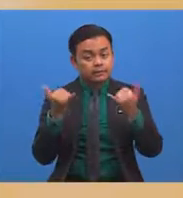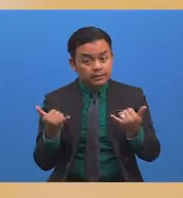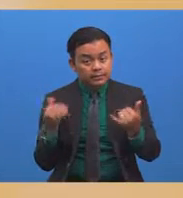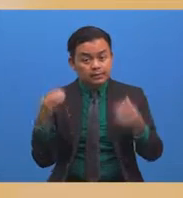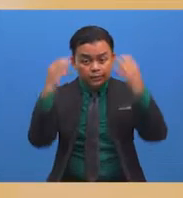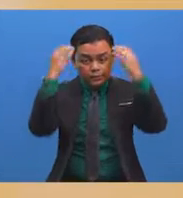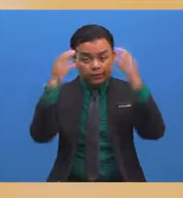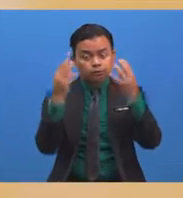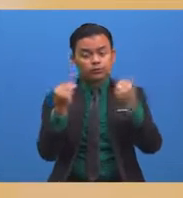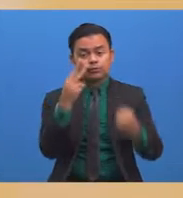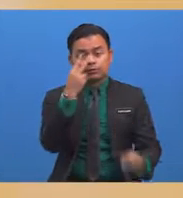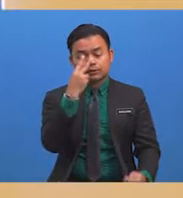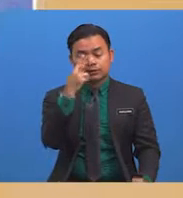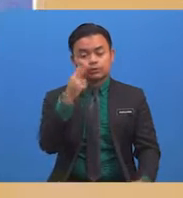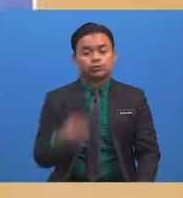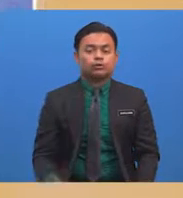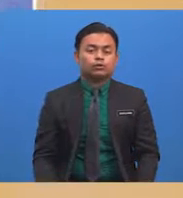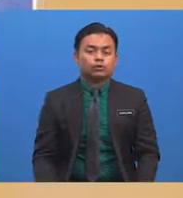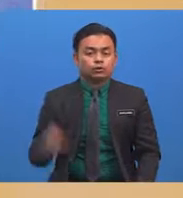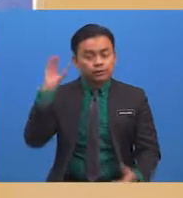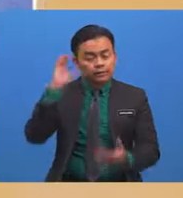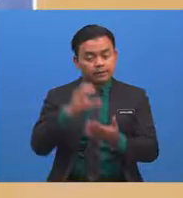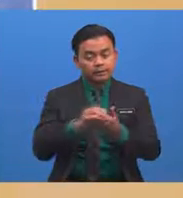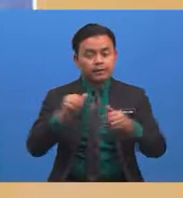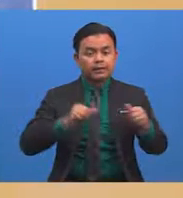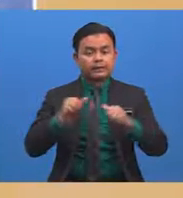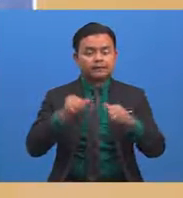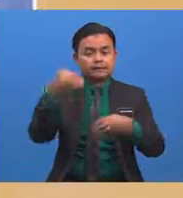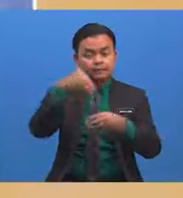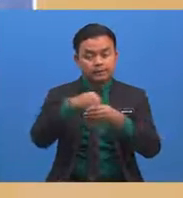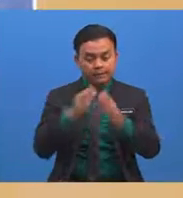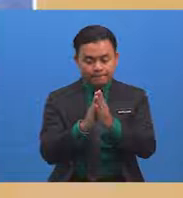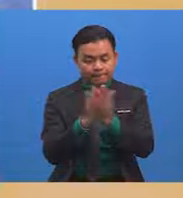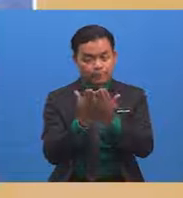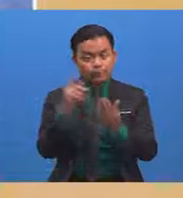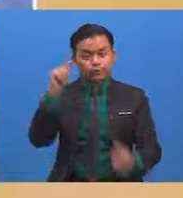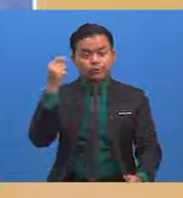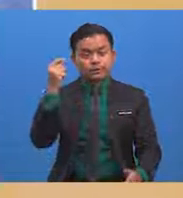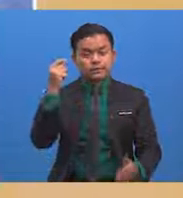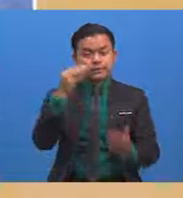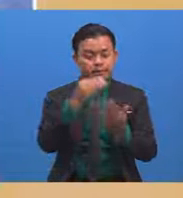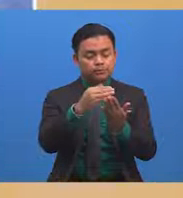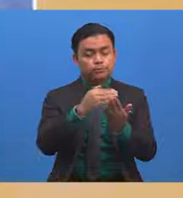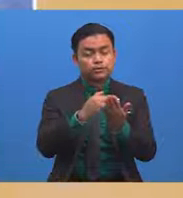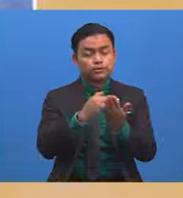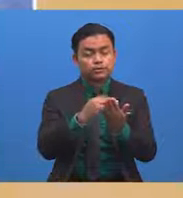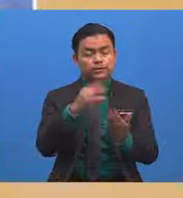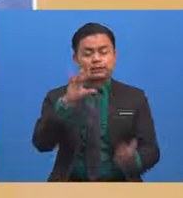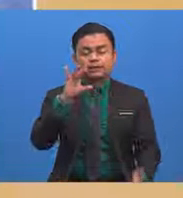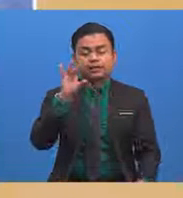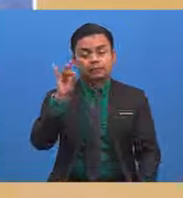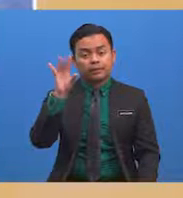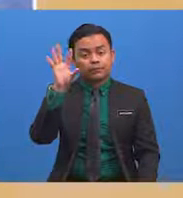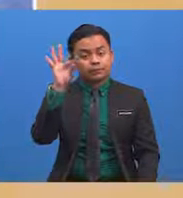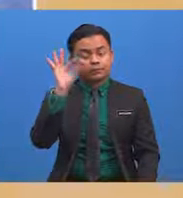lihat gambar aktiviti di dalam buku teks pada muka surat